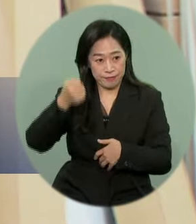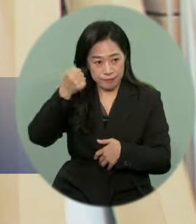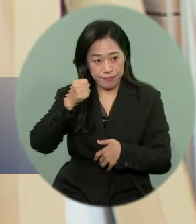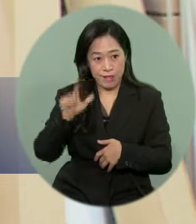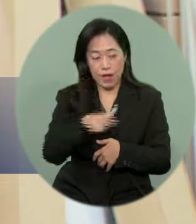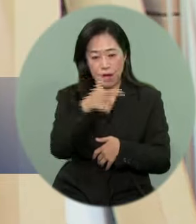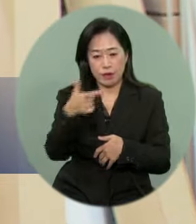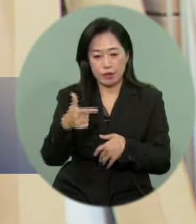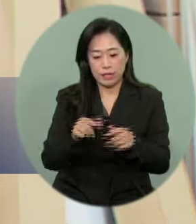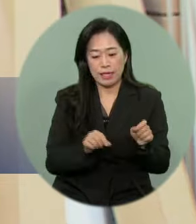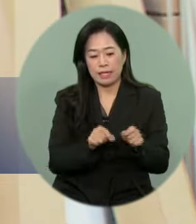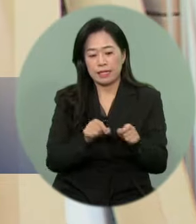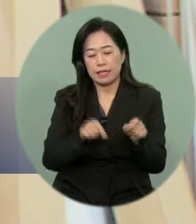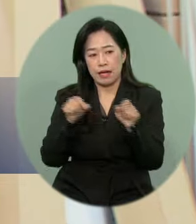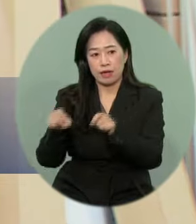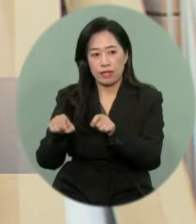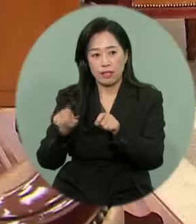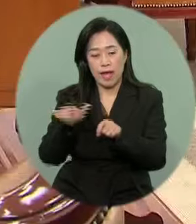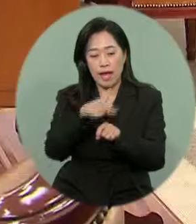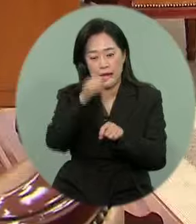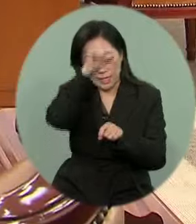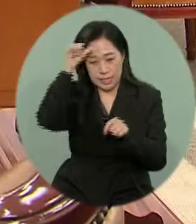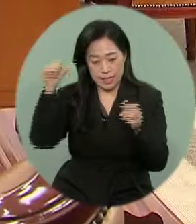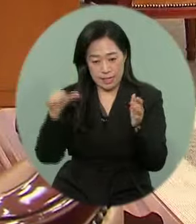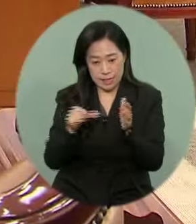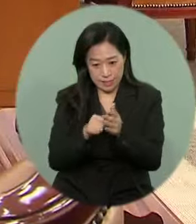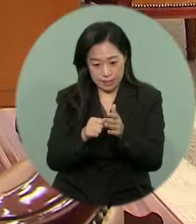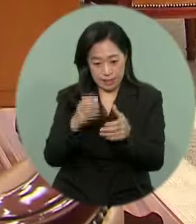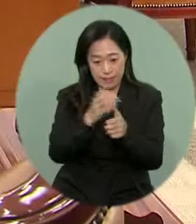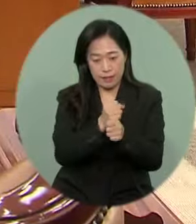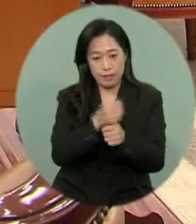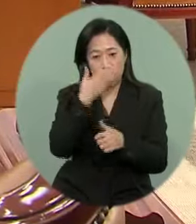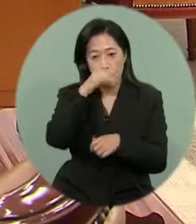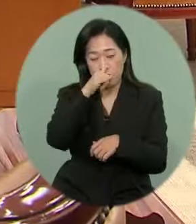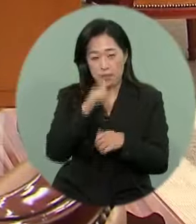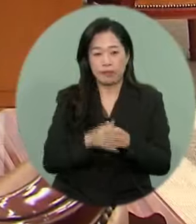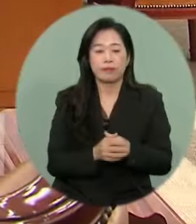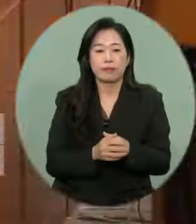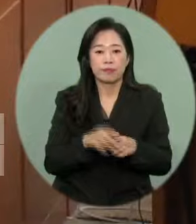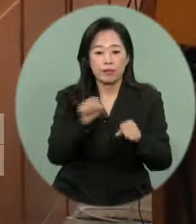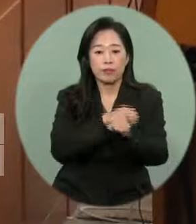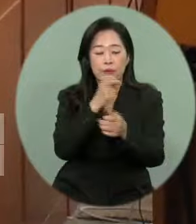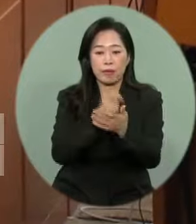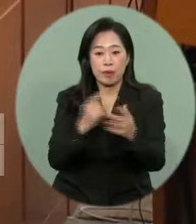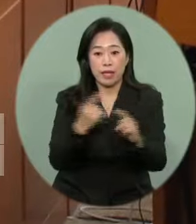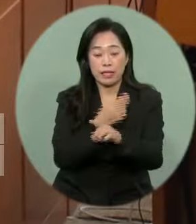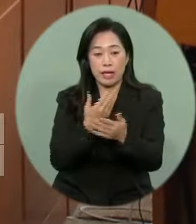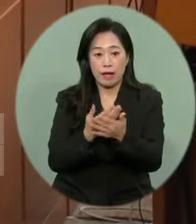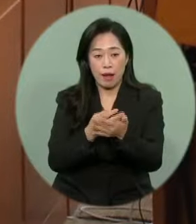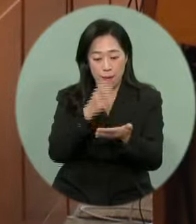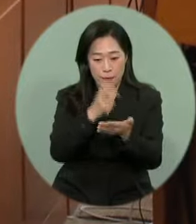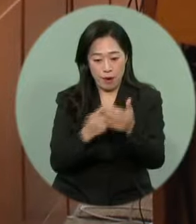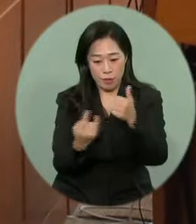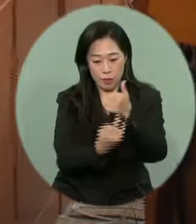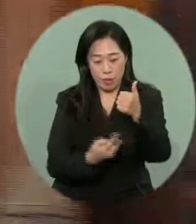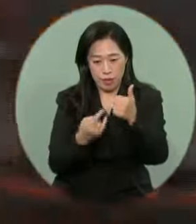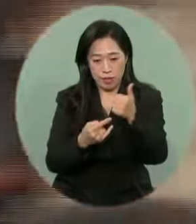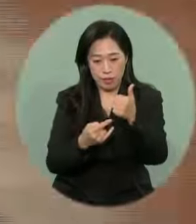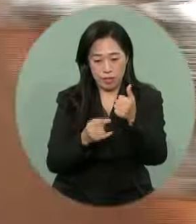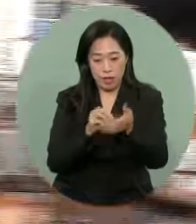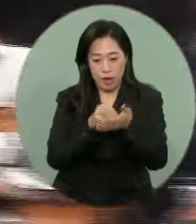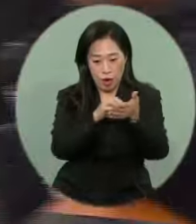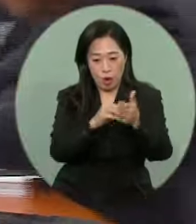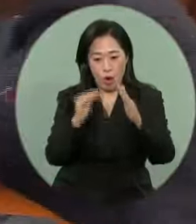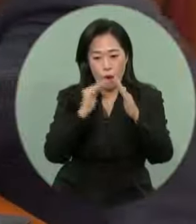사람의 생애를 놓치는 일이 될 수 있거든요 행한 위를 통과한 여순 사건 특별법 개정하는 법제 사법 위원회를 거쳐